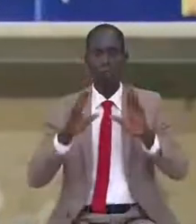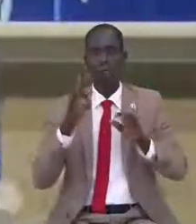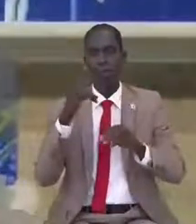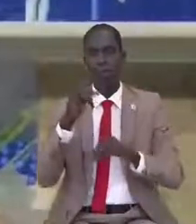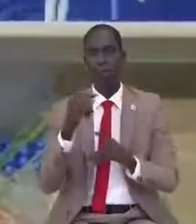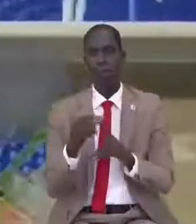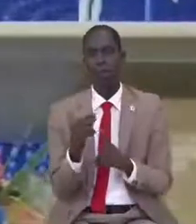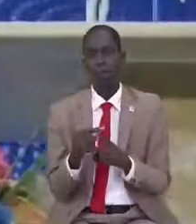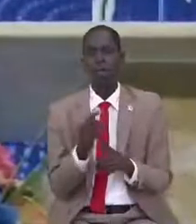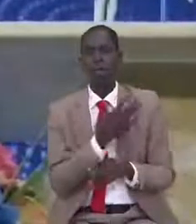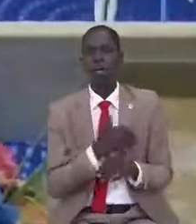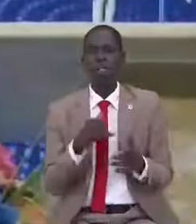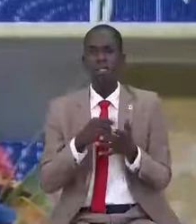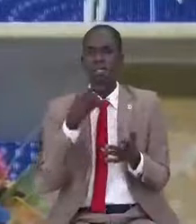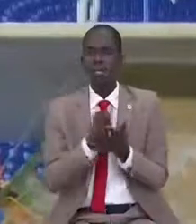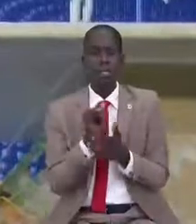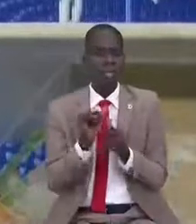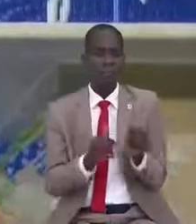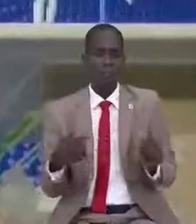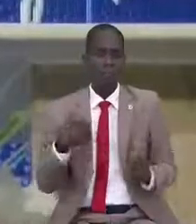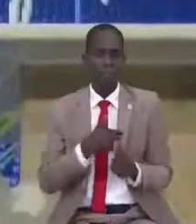tu as reçu l'enseignement